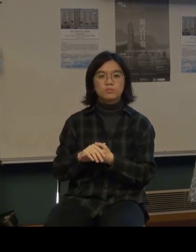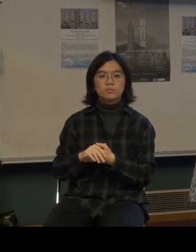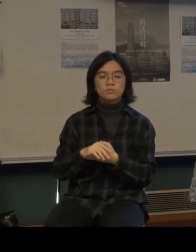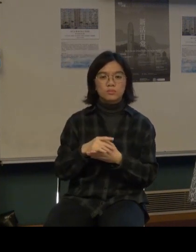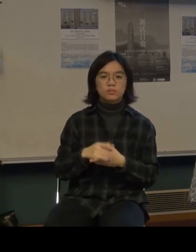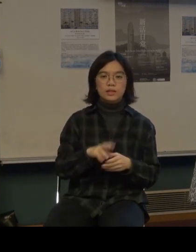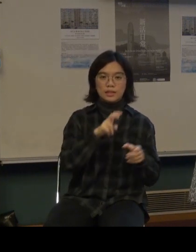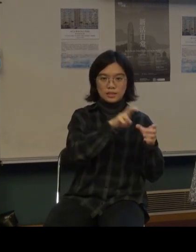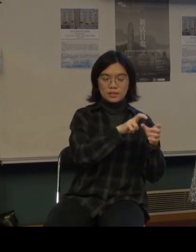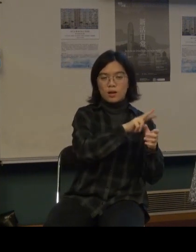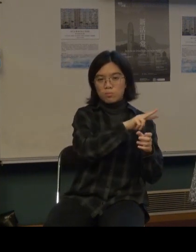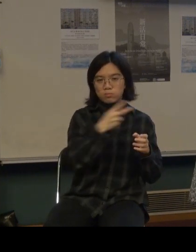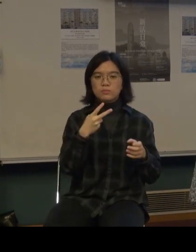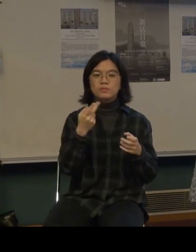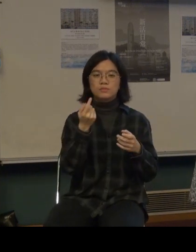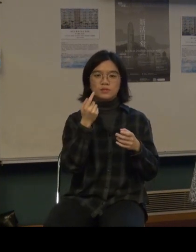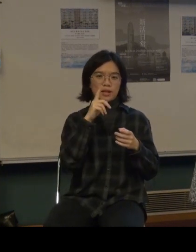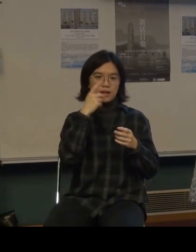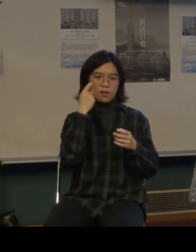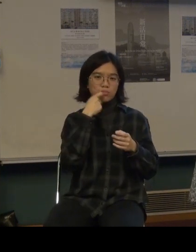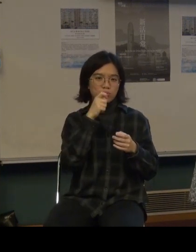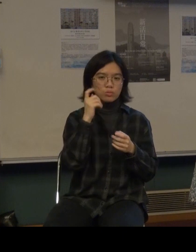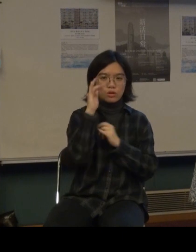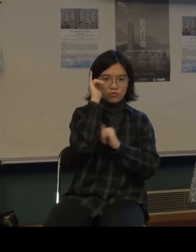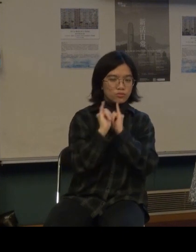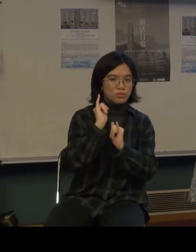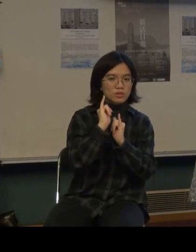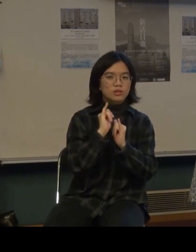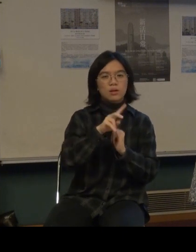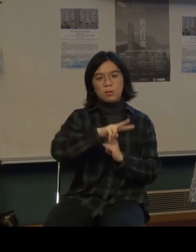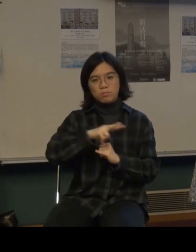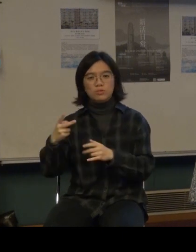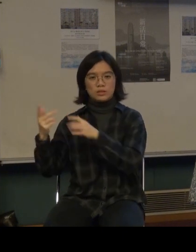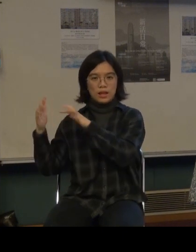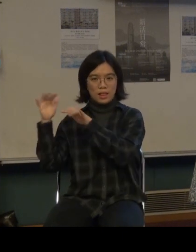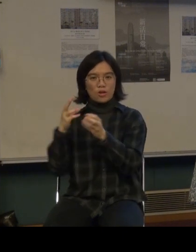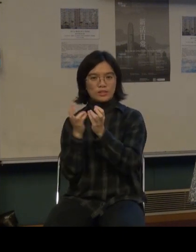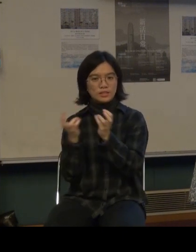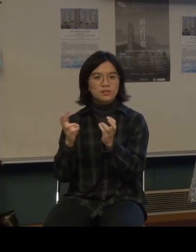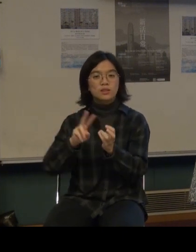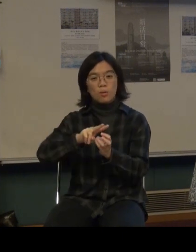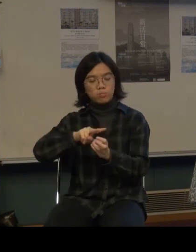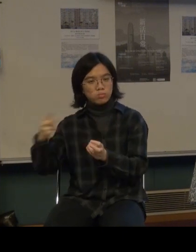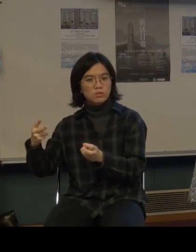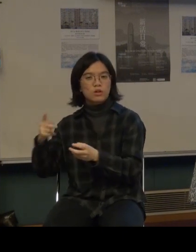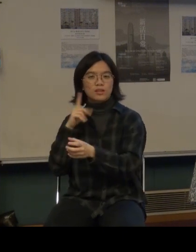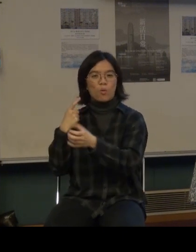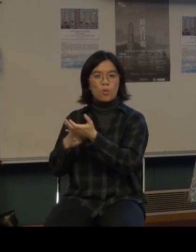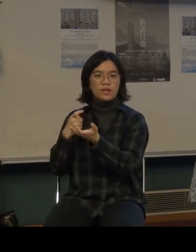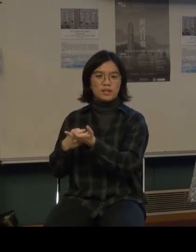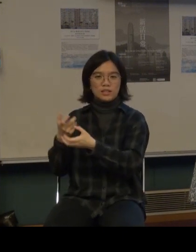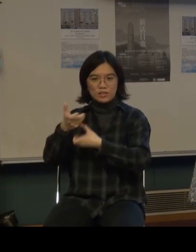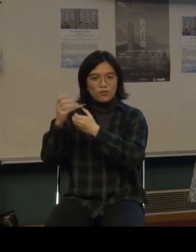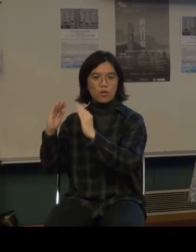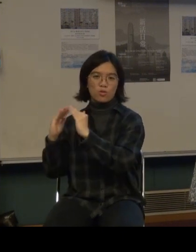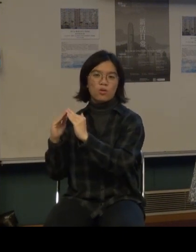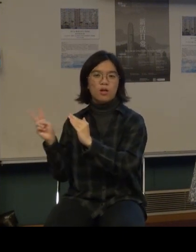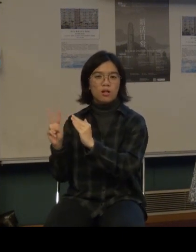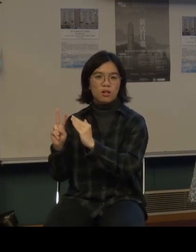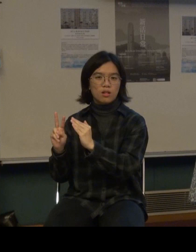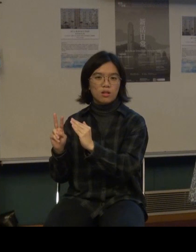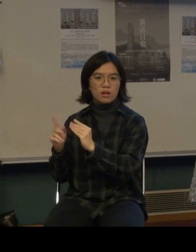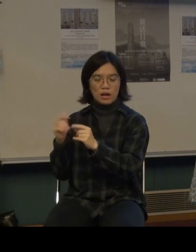去簡約嘅古典嘅主義，去到一啲流線型，再去到好似灣仔消防局呢個係完全係冇曬啲流